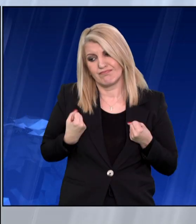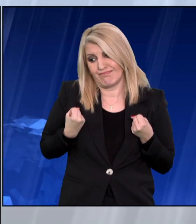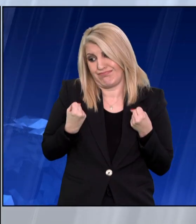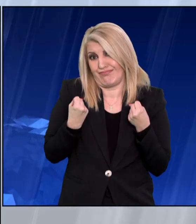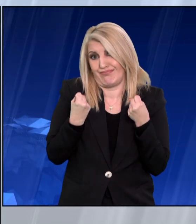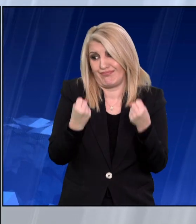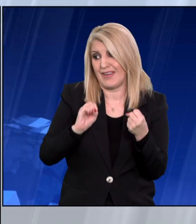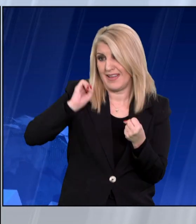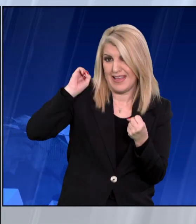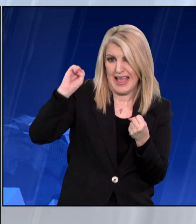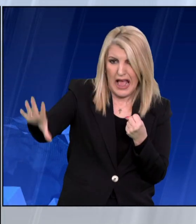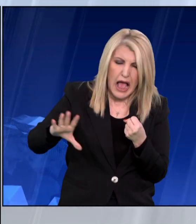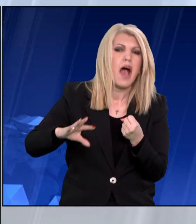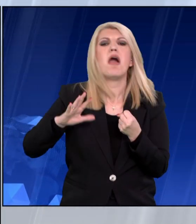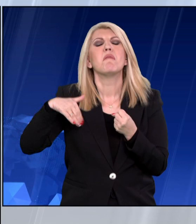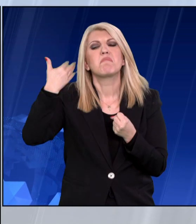χρήση